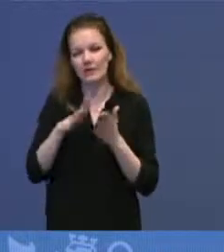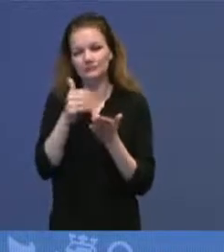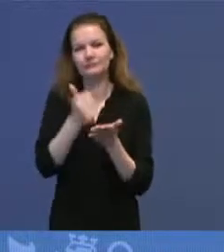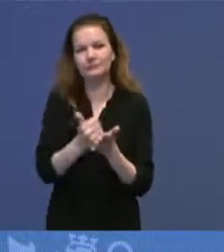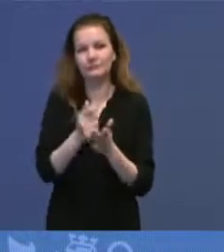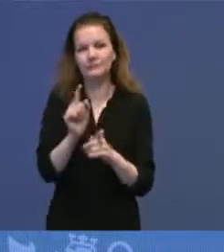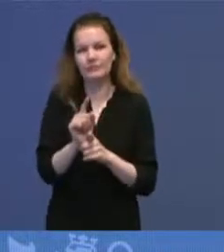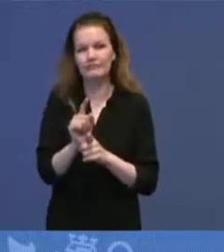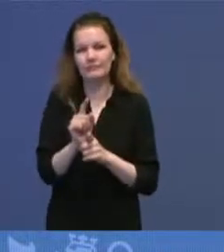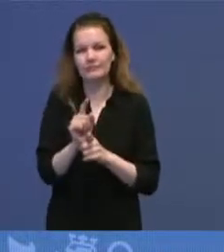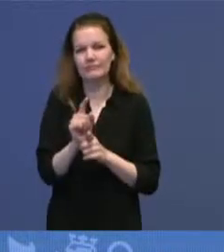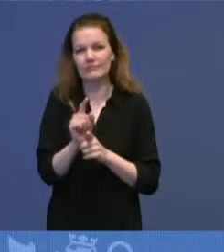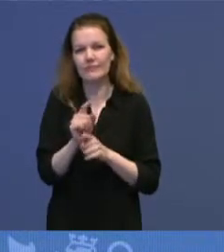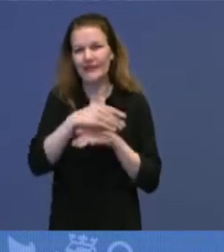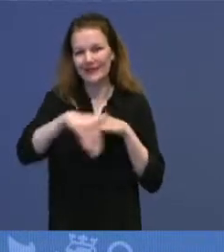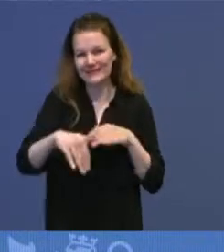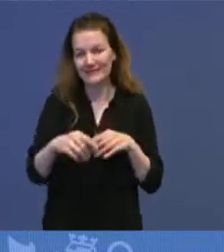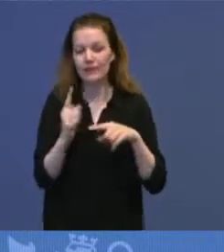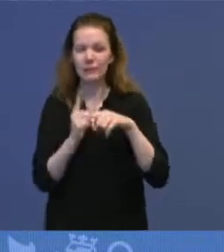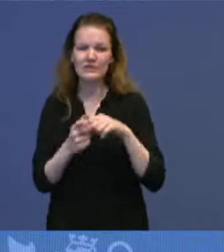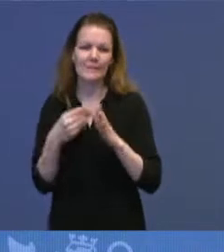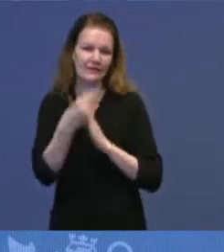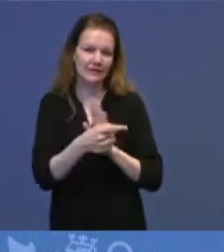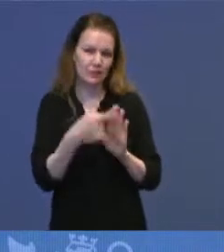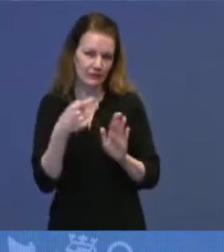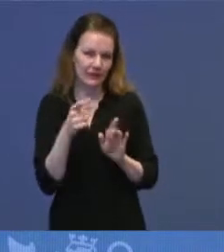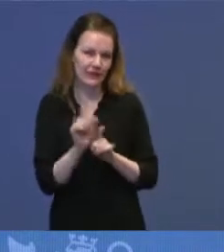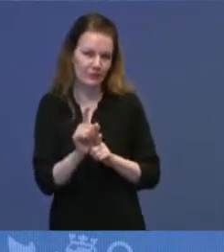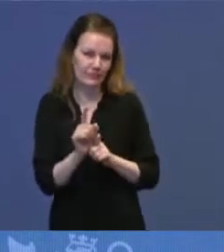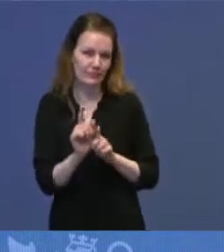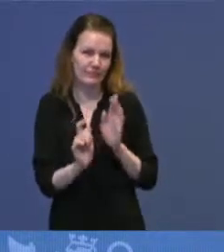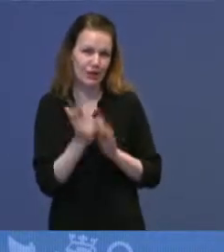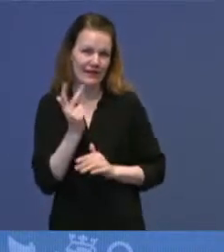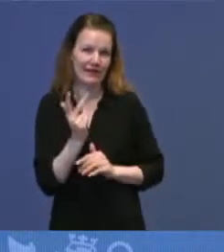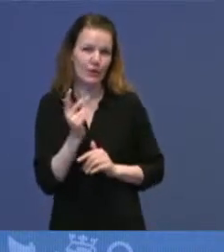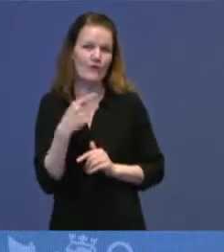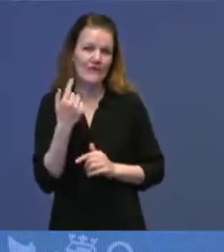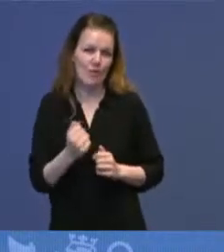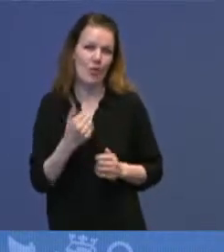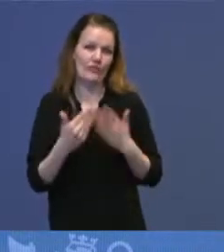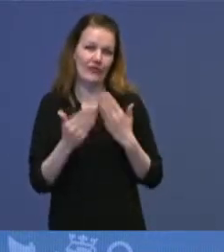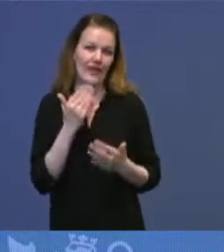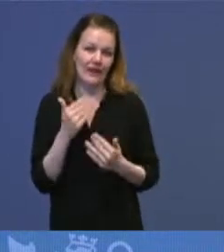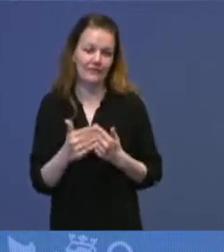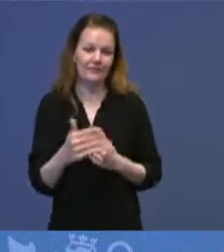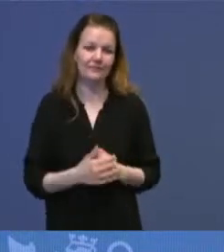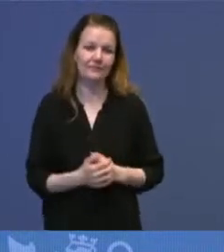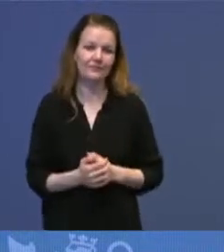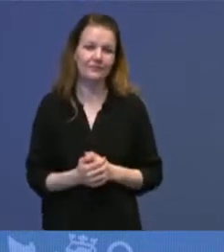det en del betalingsutfordringer som gjør seg gjeldende og som vi må håndtere. Og det viktig for regjeringen at